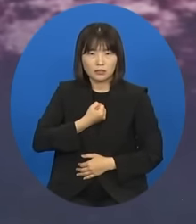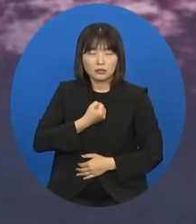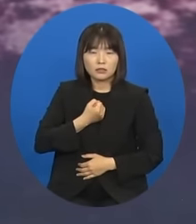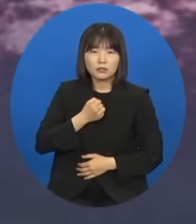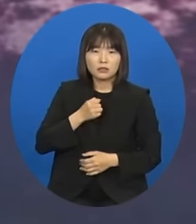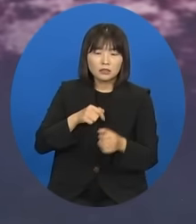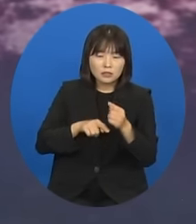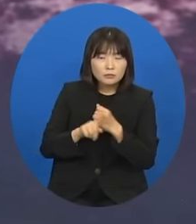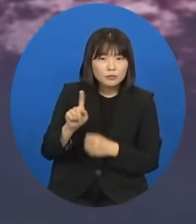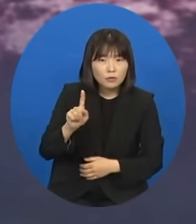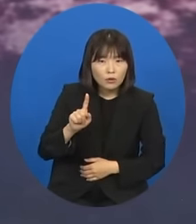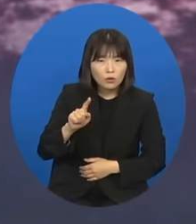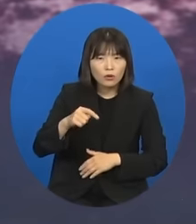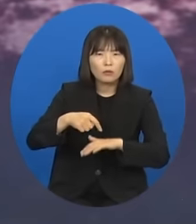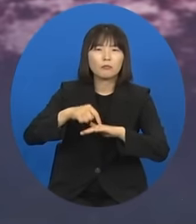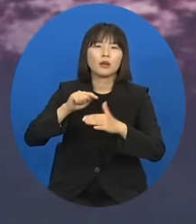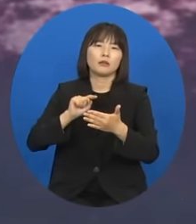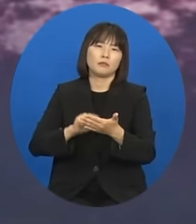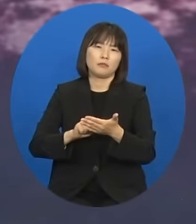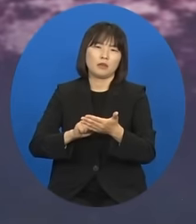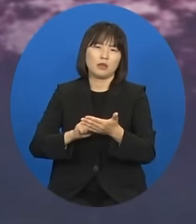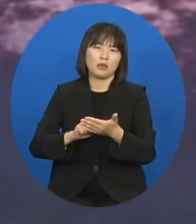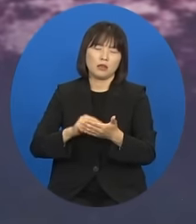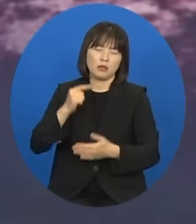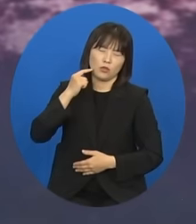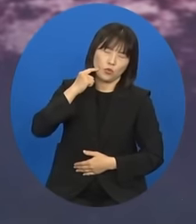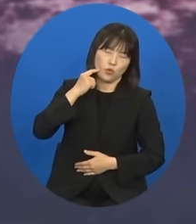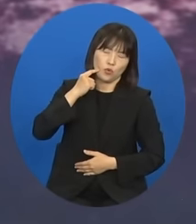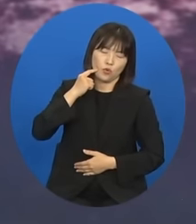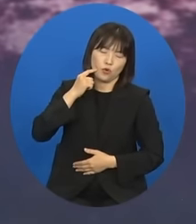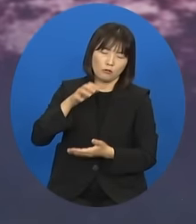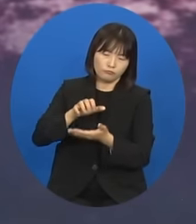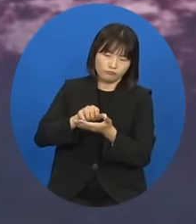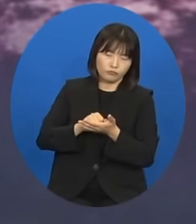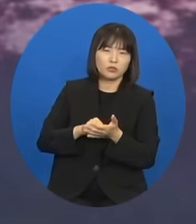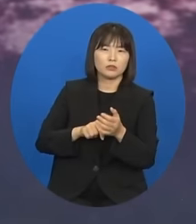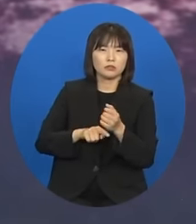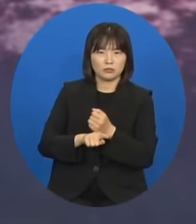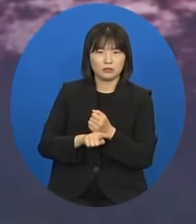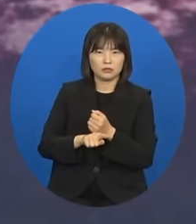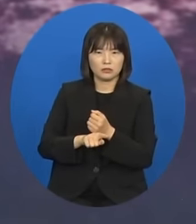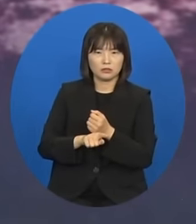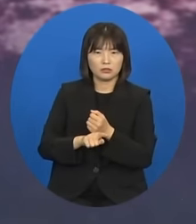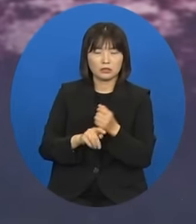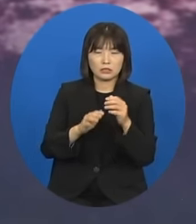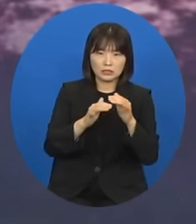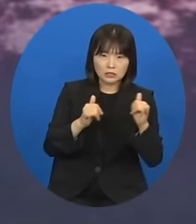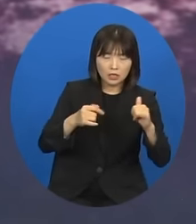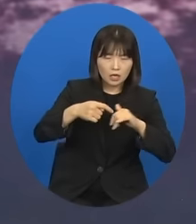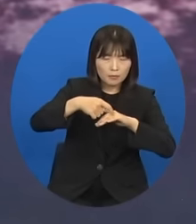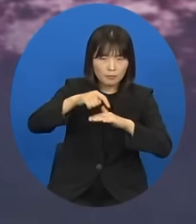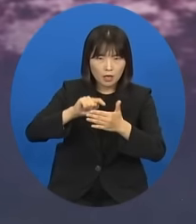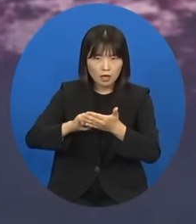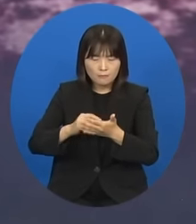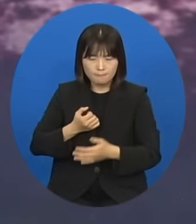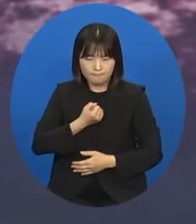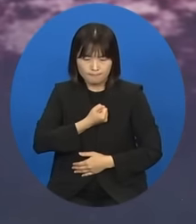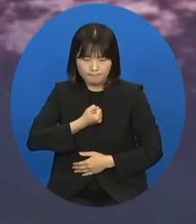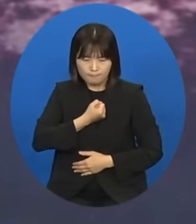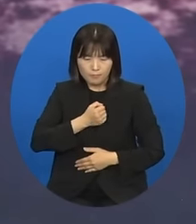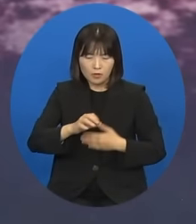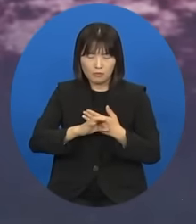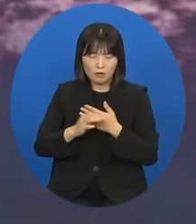얘기냐면 마음에 독을 품은 겁니다 사람이 마음에 원한을 면요